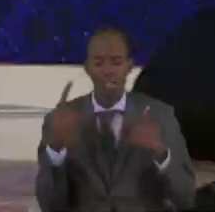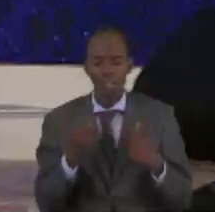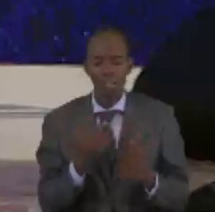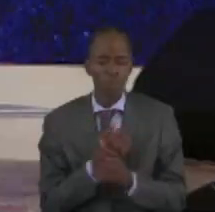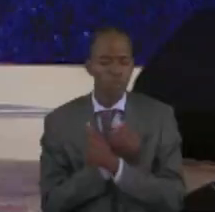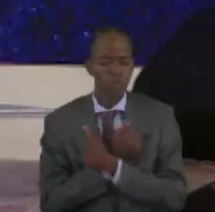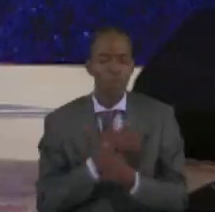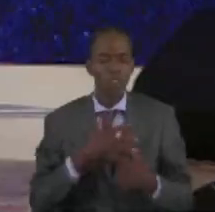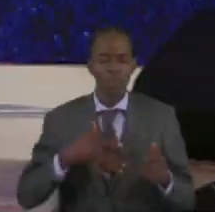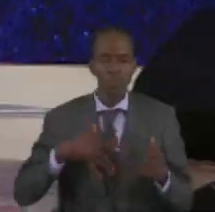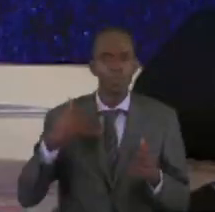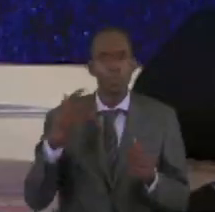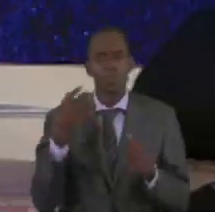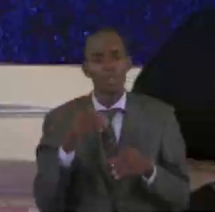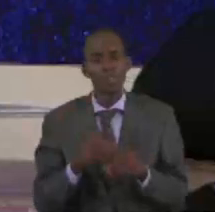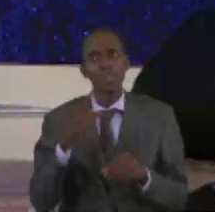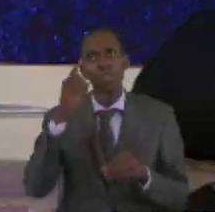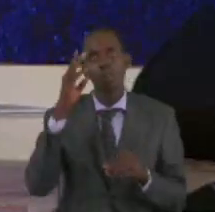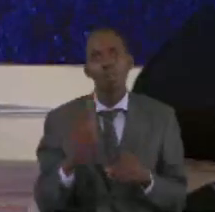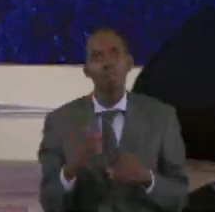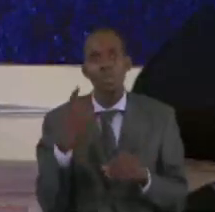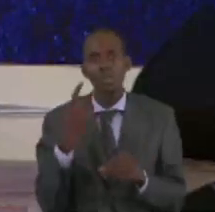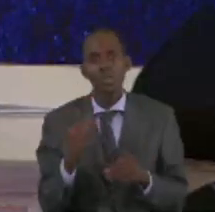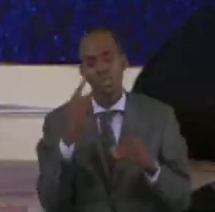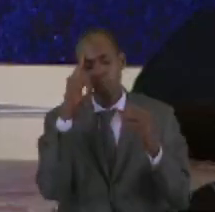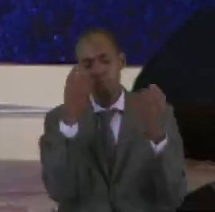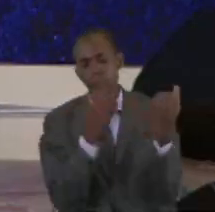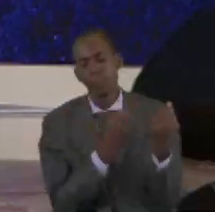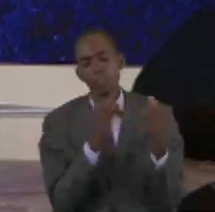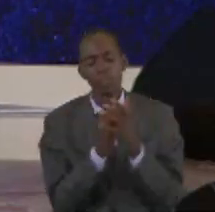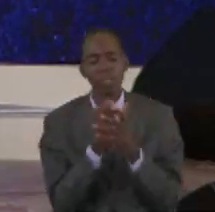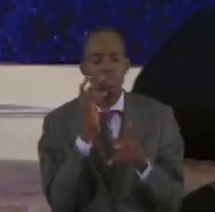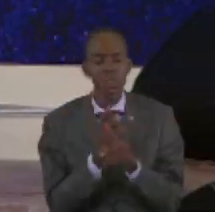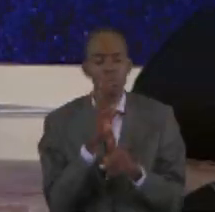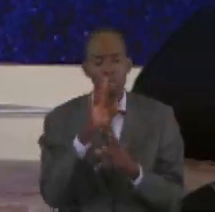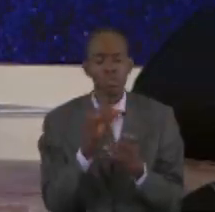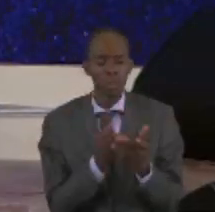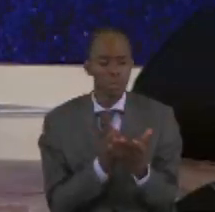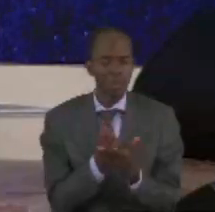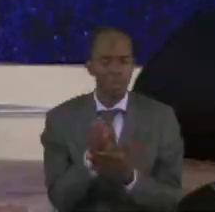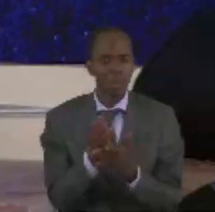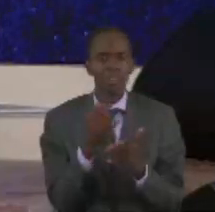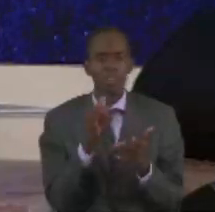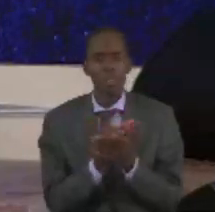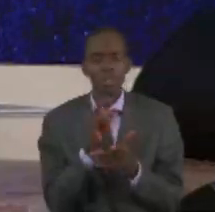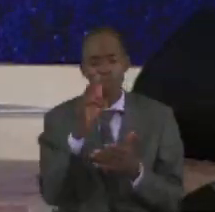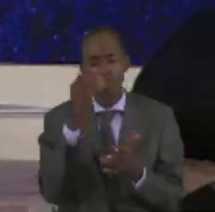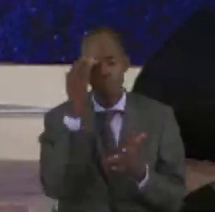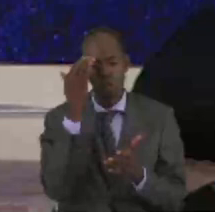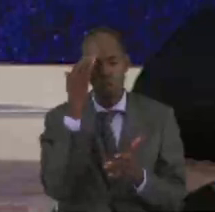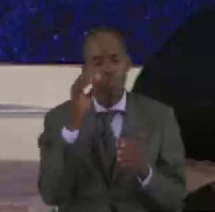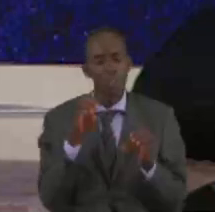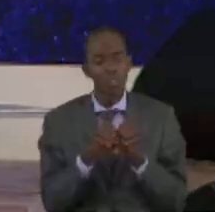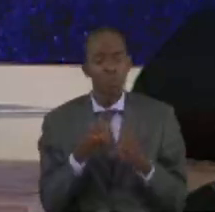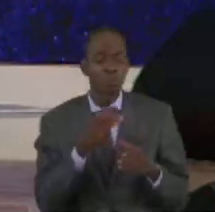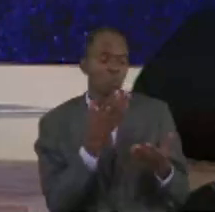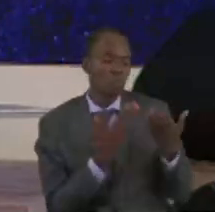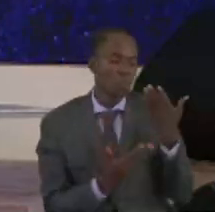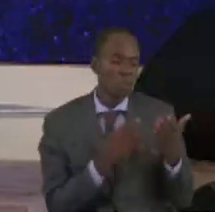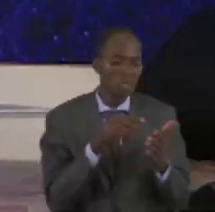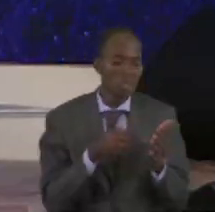a l'attention et l'affection portée sur Dieu, la foi qui garde votre intégrité, sachant bien que quoi